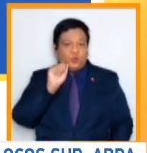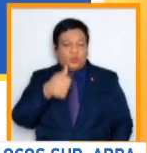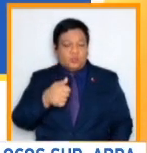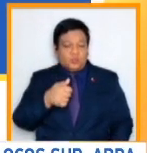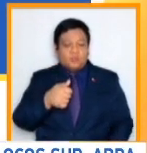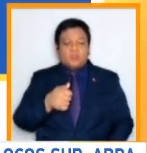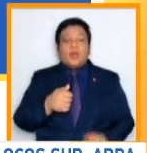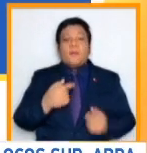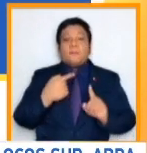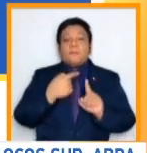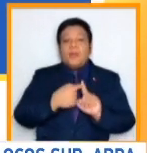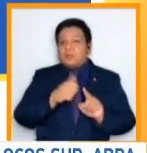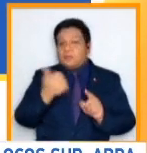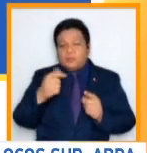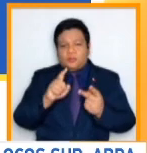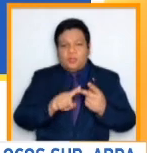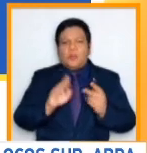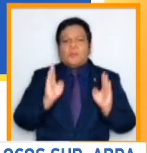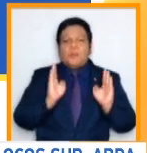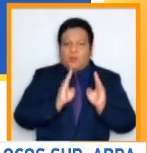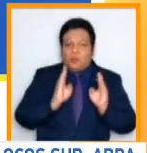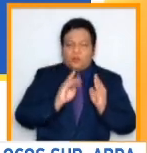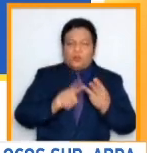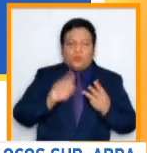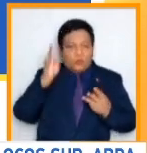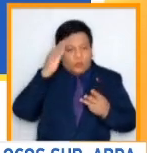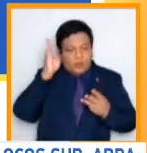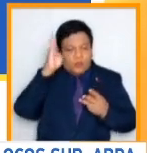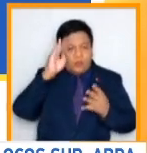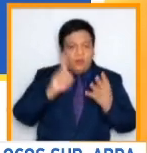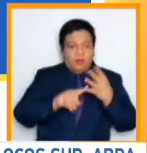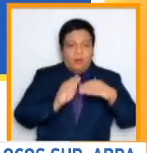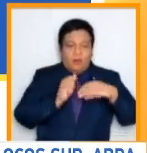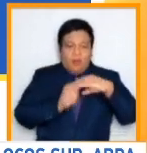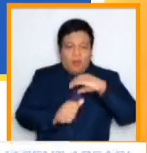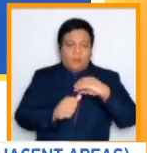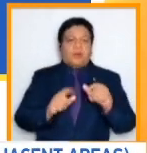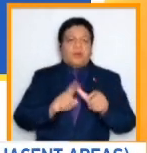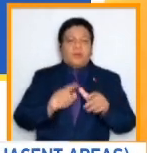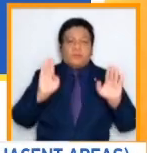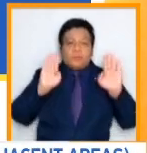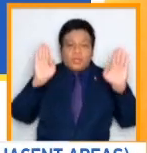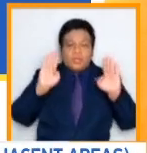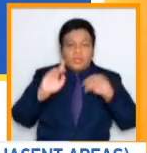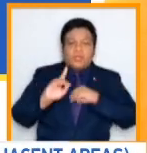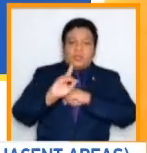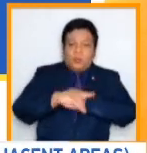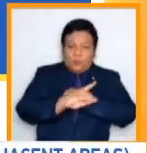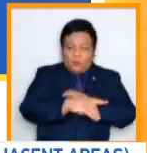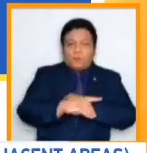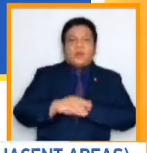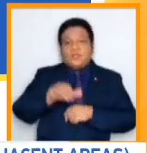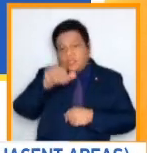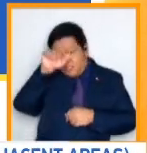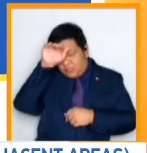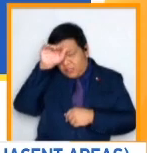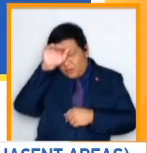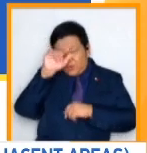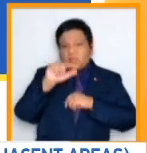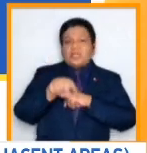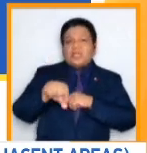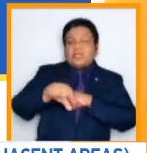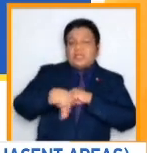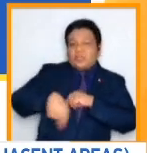ang Baguio City, Kalinga, Abra, Benguet, Dagupan City, Santiago City, Quirino, Isabela, Nueva Vizcaya,